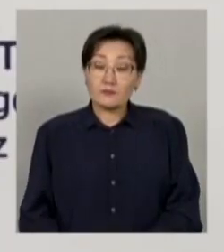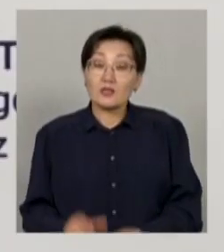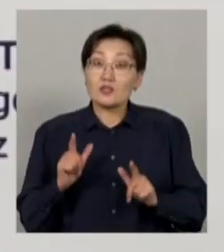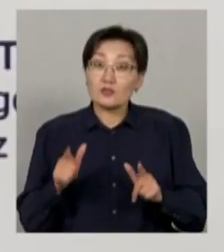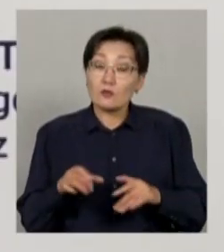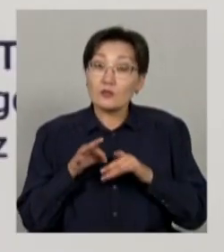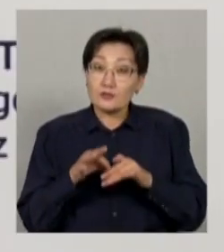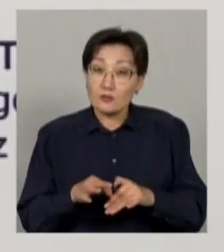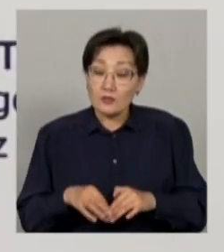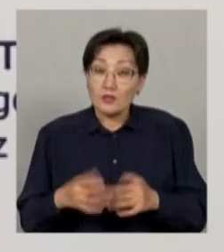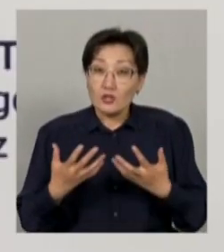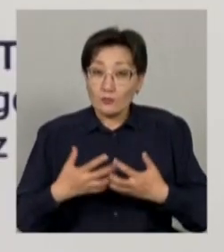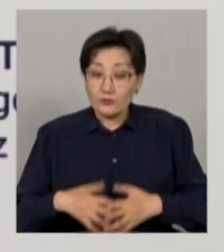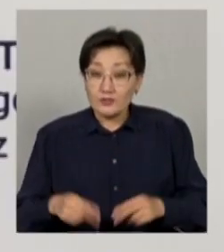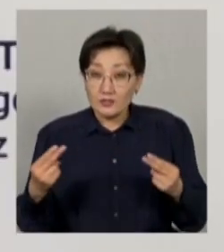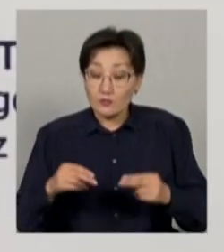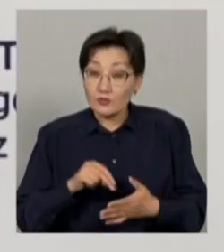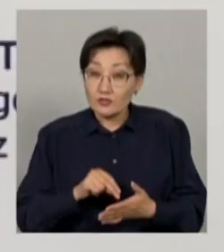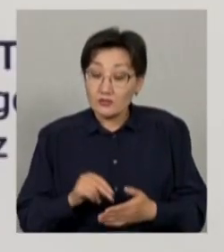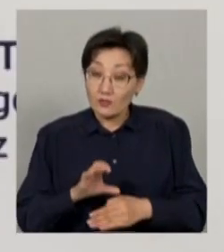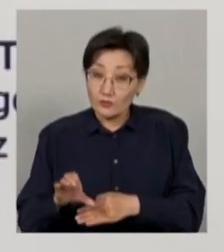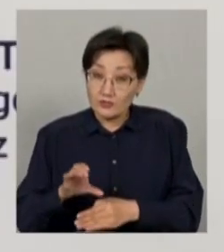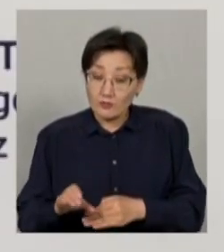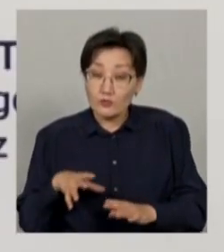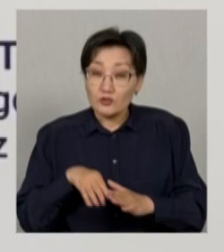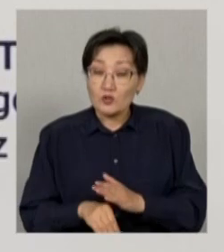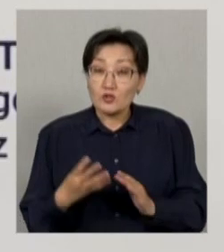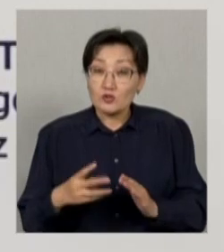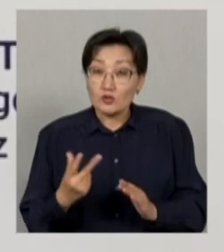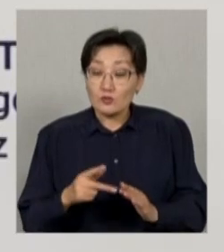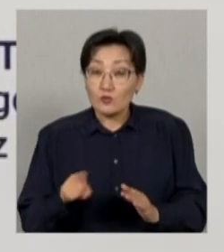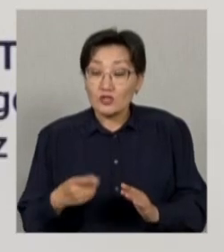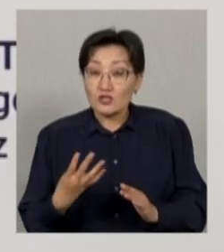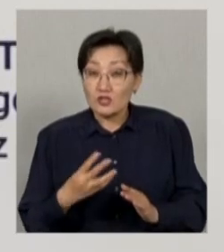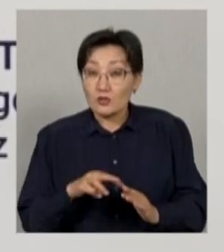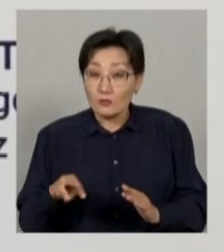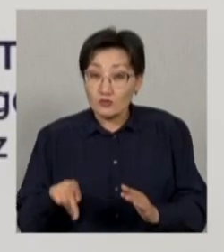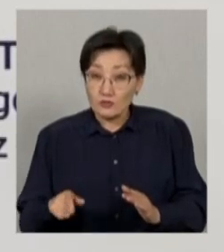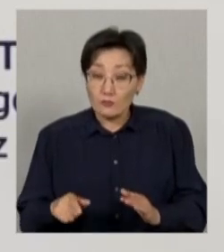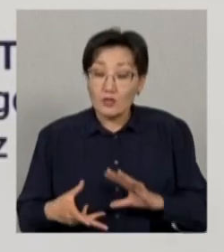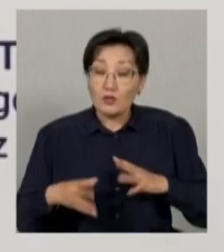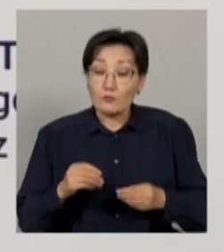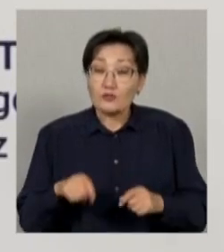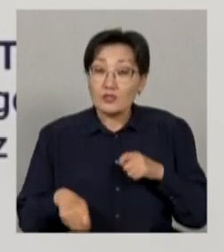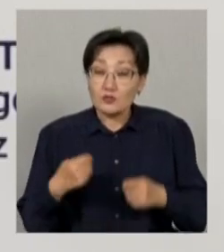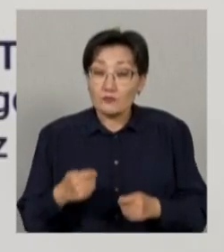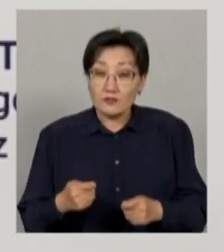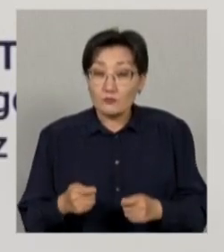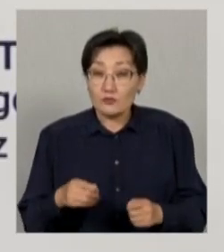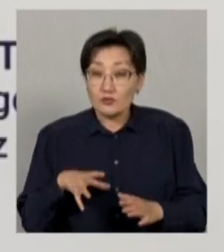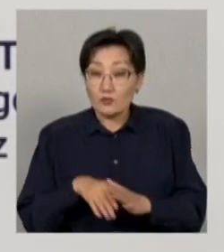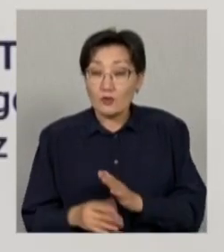Согласно произведенным расчетам, таможенная стоимость товаров составила 43,4 миллиона тенге. Сумма ущерба бюджет